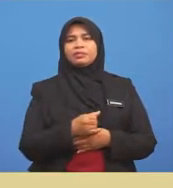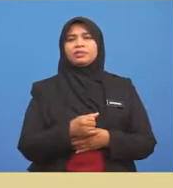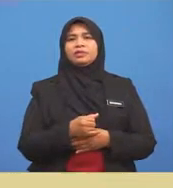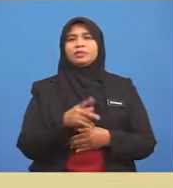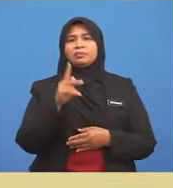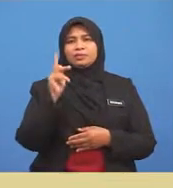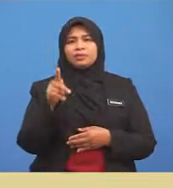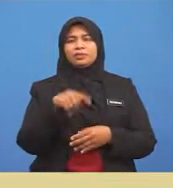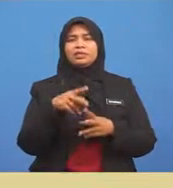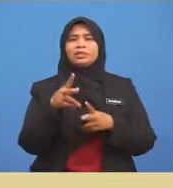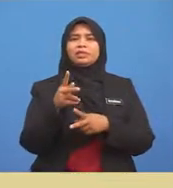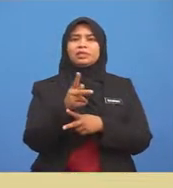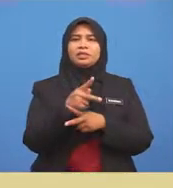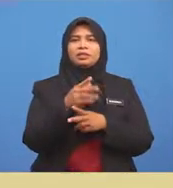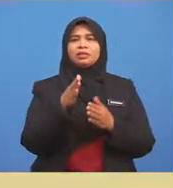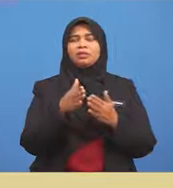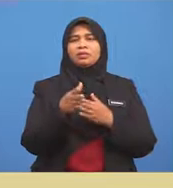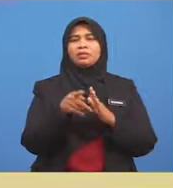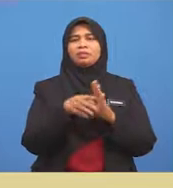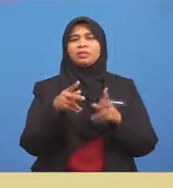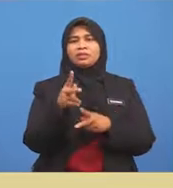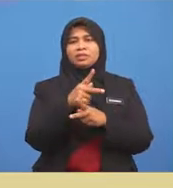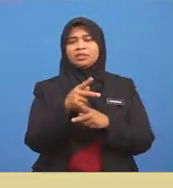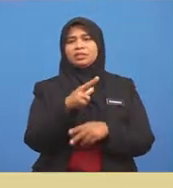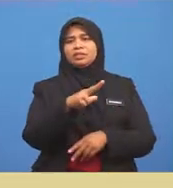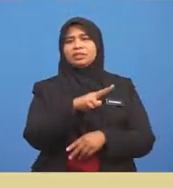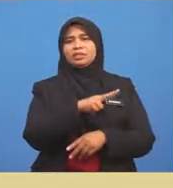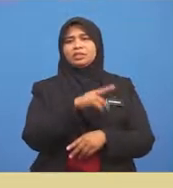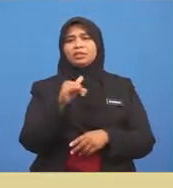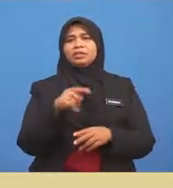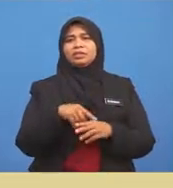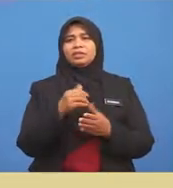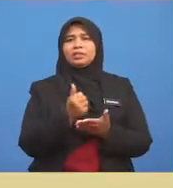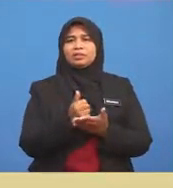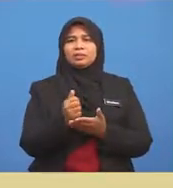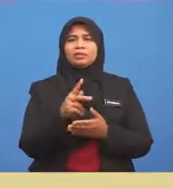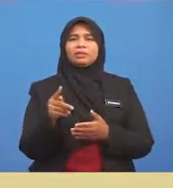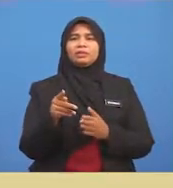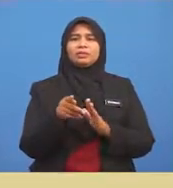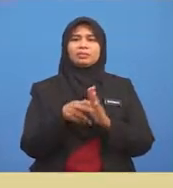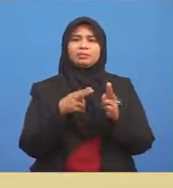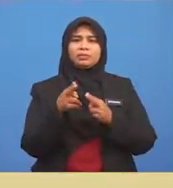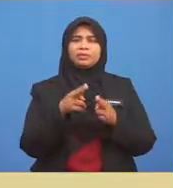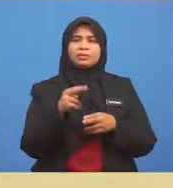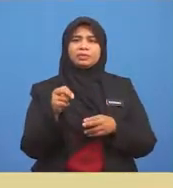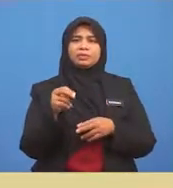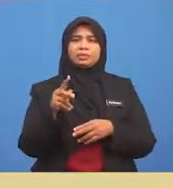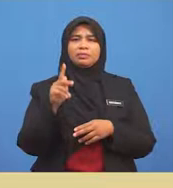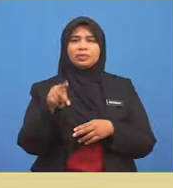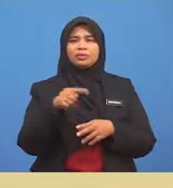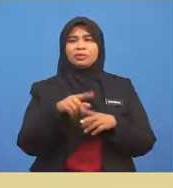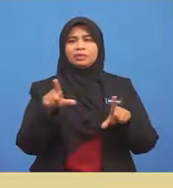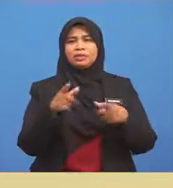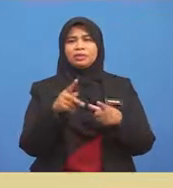dijaga oleh penjaga harta yang telah diamanahkan. Pengurusannya pula perlu dilakukan